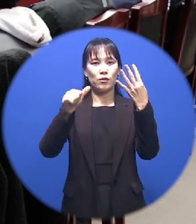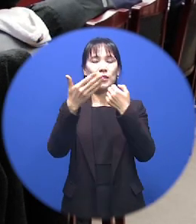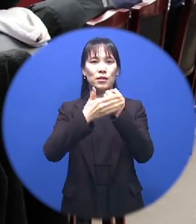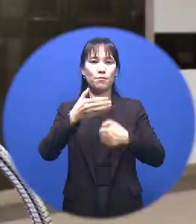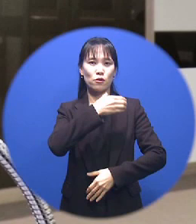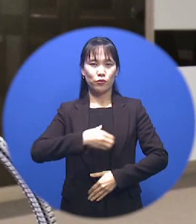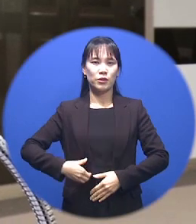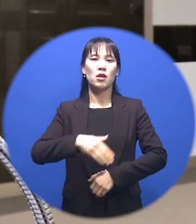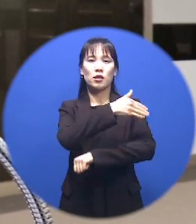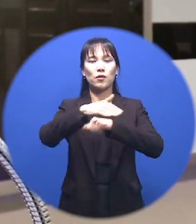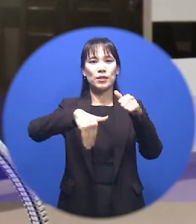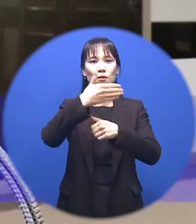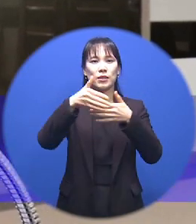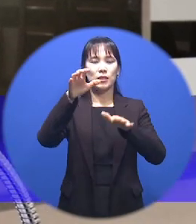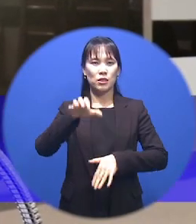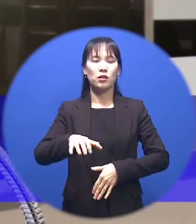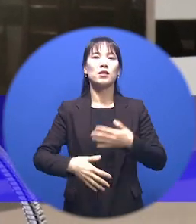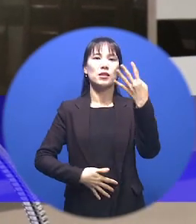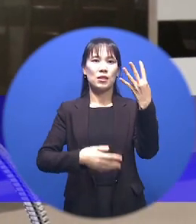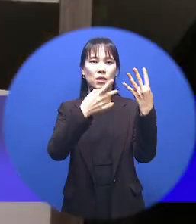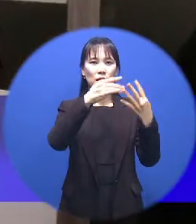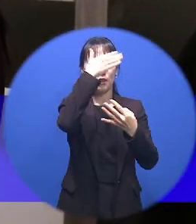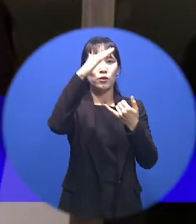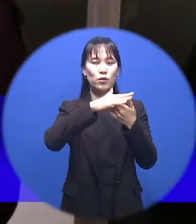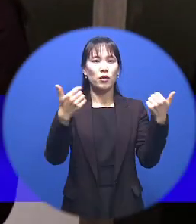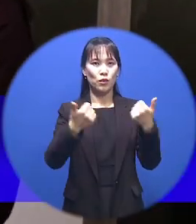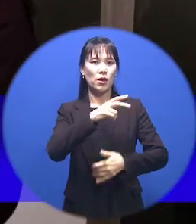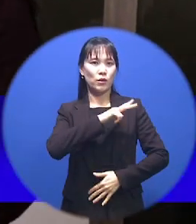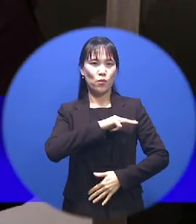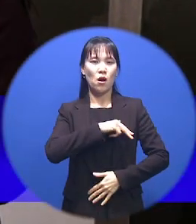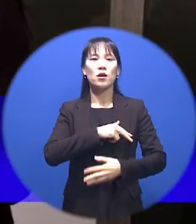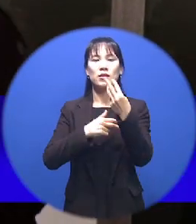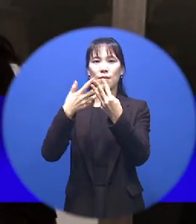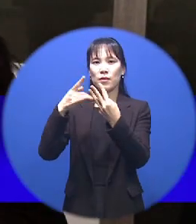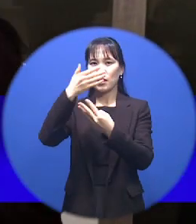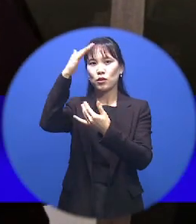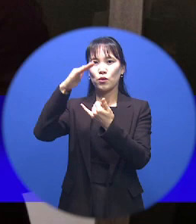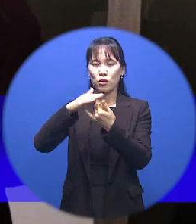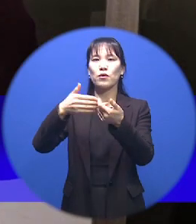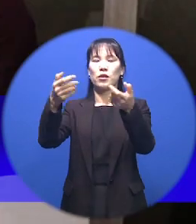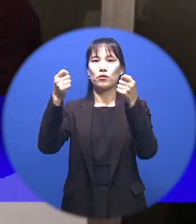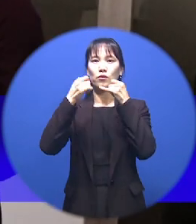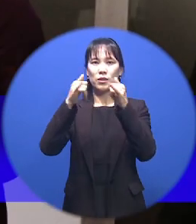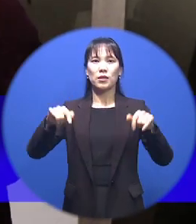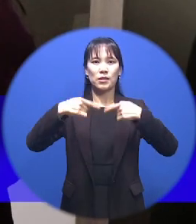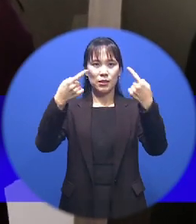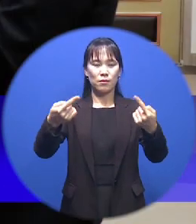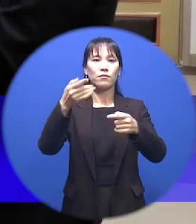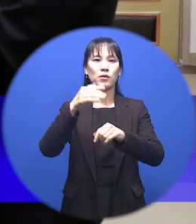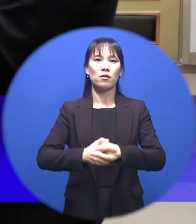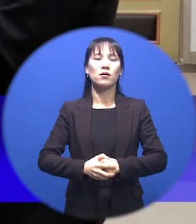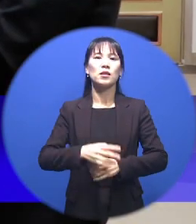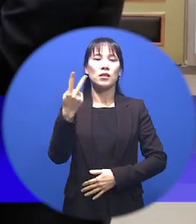지난 5일 은평구청 기획상황실에서는 제4대 청소년의회 의원들과 제3대 청소년의회 수료자들이